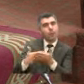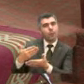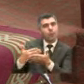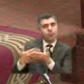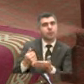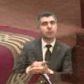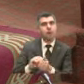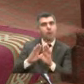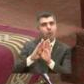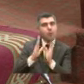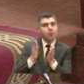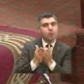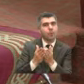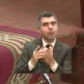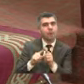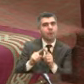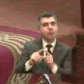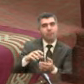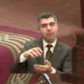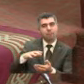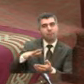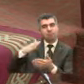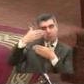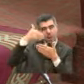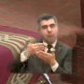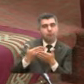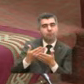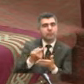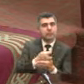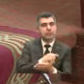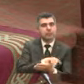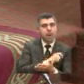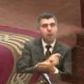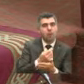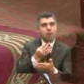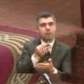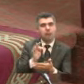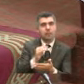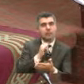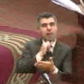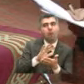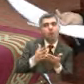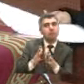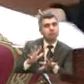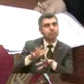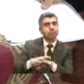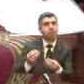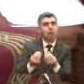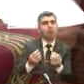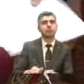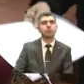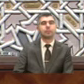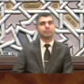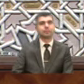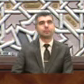لصالح العام البلدين، ثم أيضا تعاون لما يفيد صالح هذه الفئة من المواطنين.